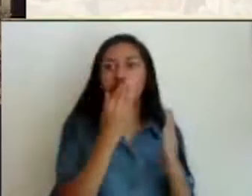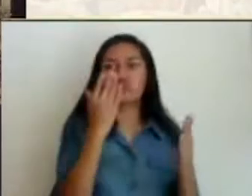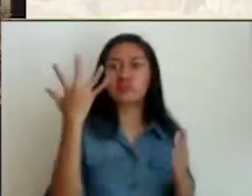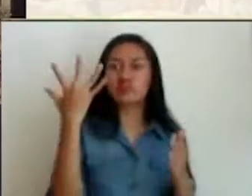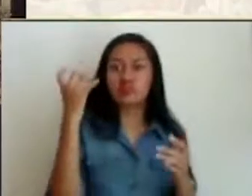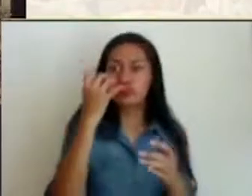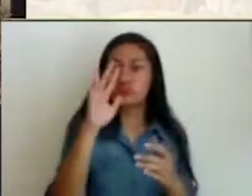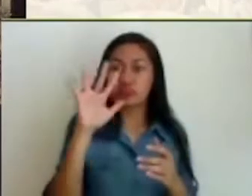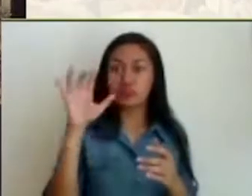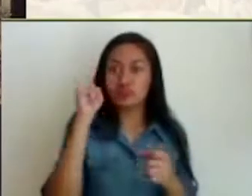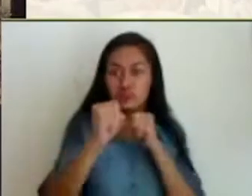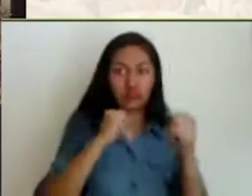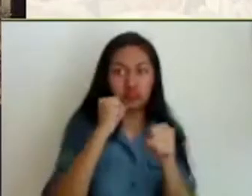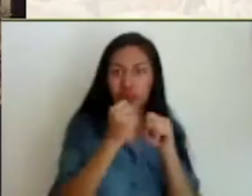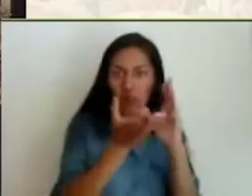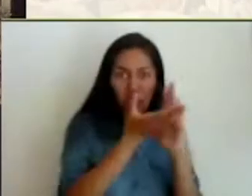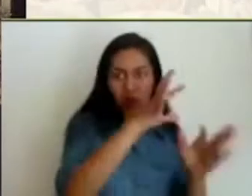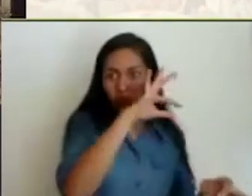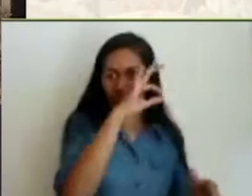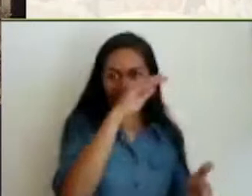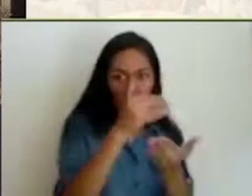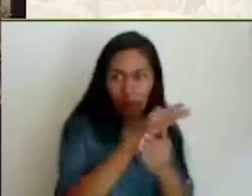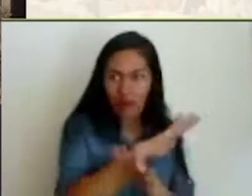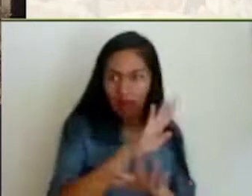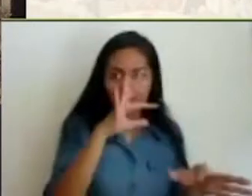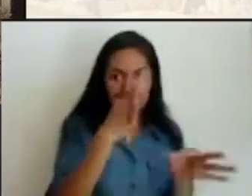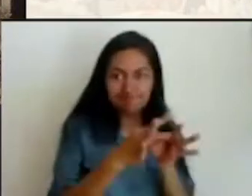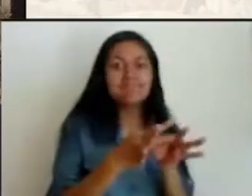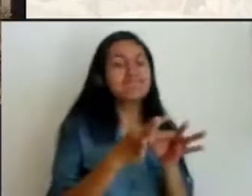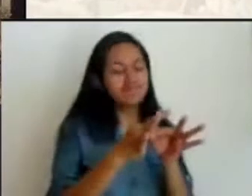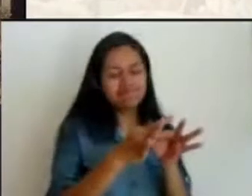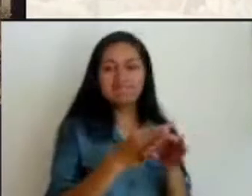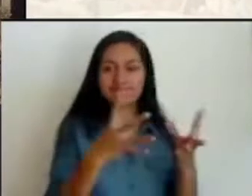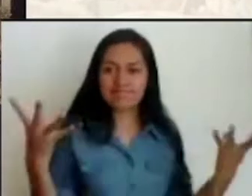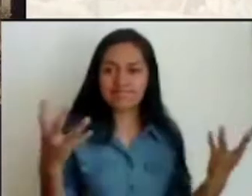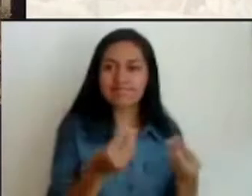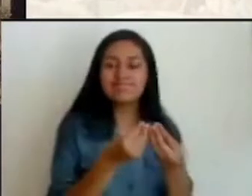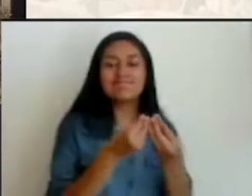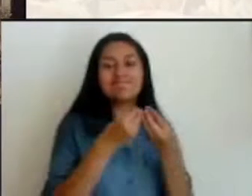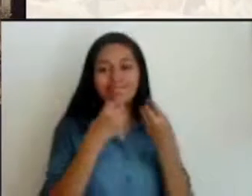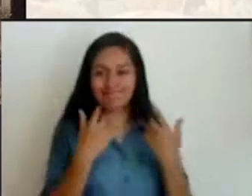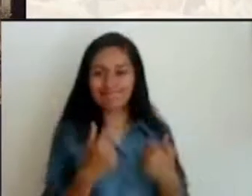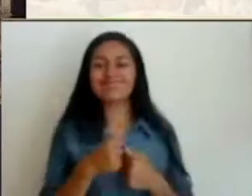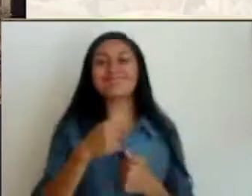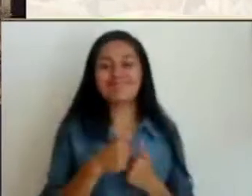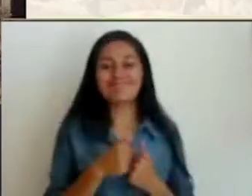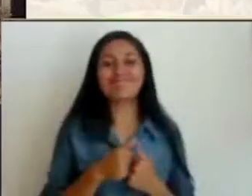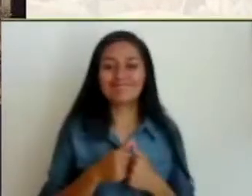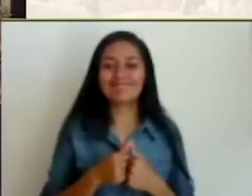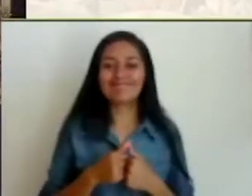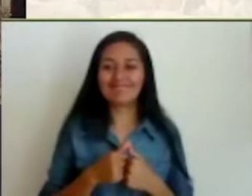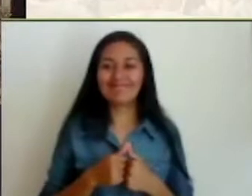Contarini dispone di commemorare il solenne tributo dedicato alla Madonna, raffigurando nella sua osella del